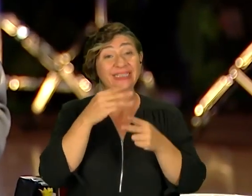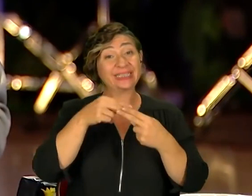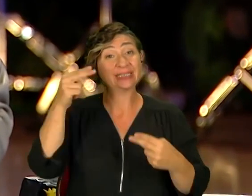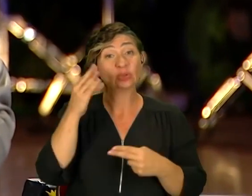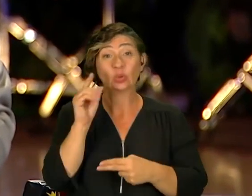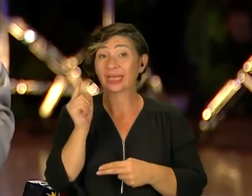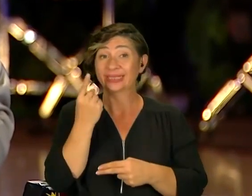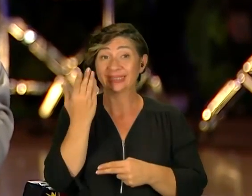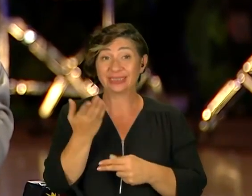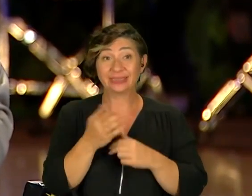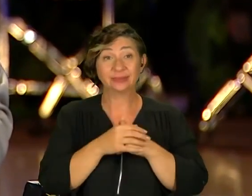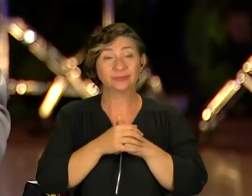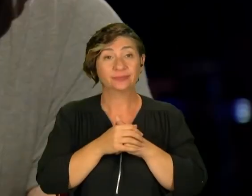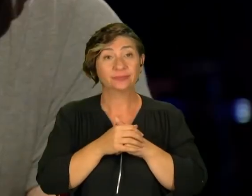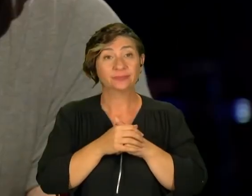çok ilginç tabii ki.